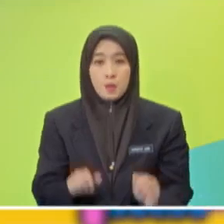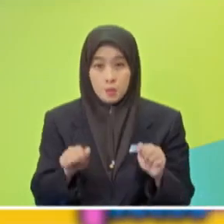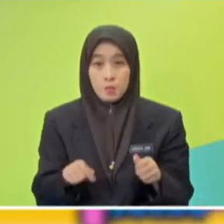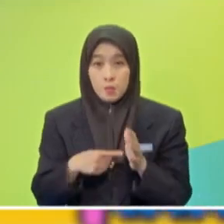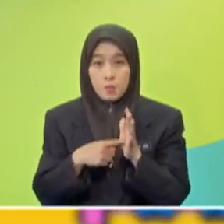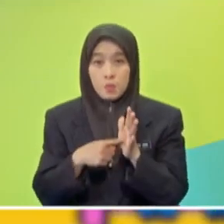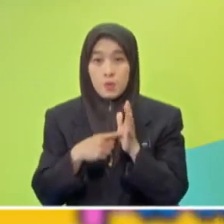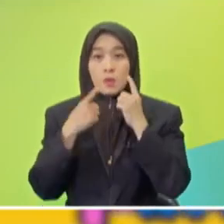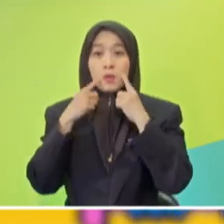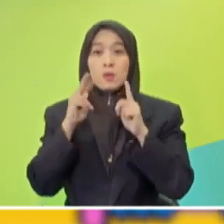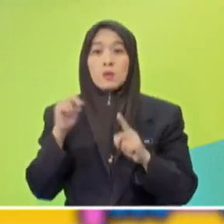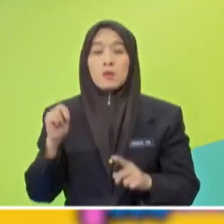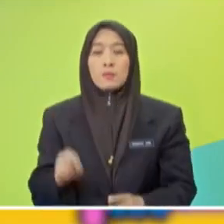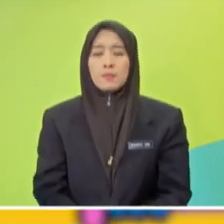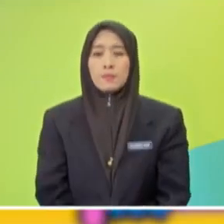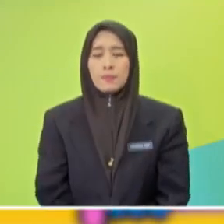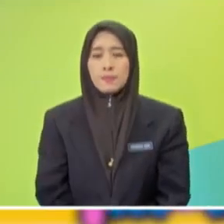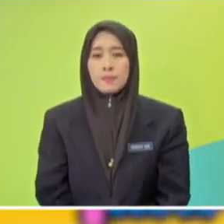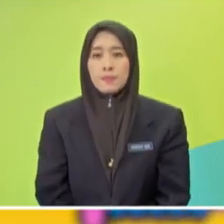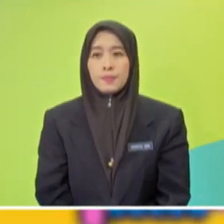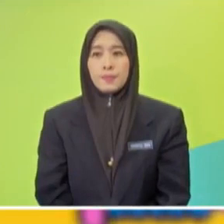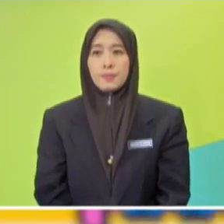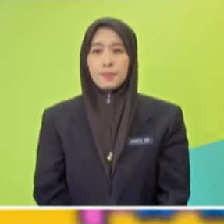ini ada dalam bentuk ayat matematika